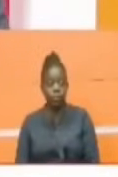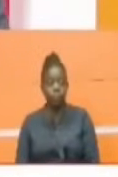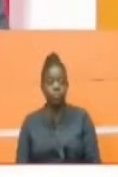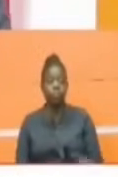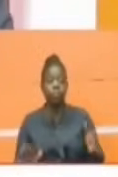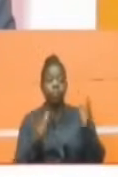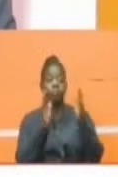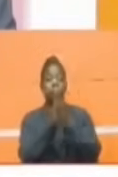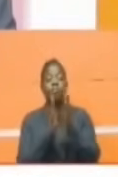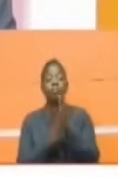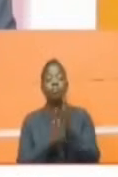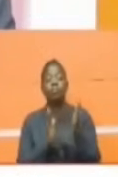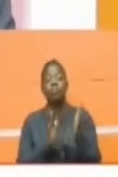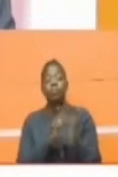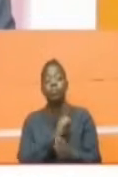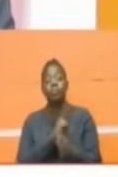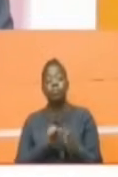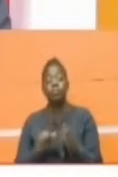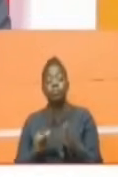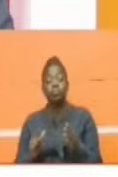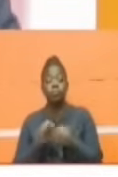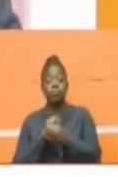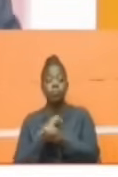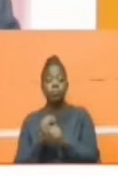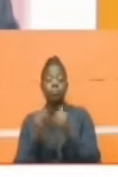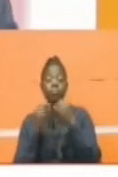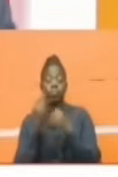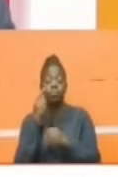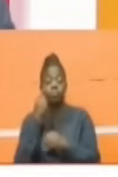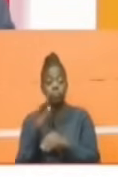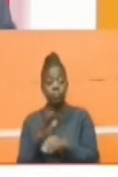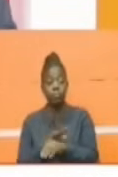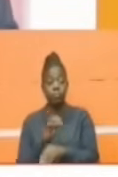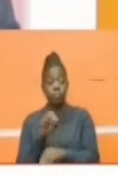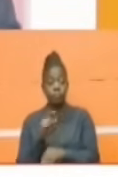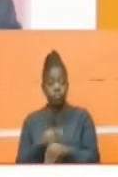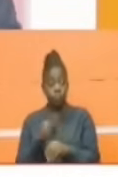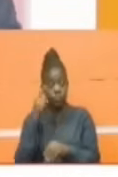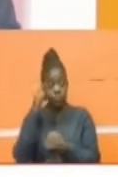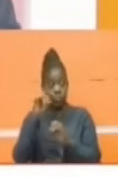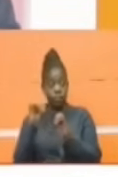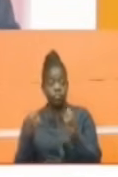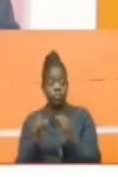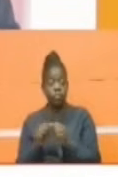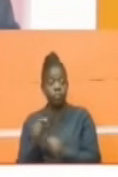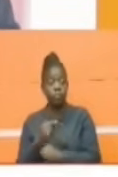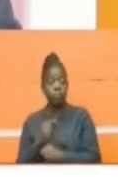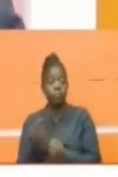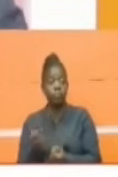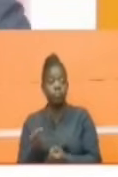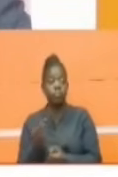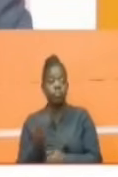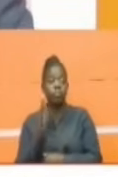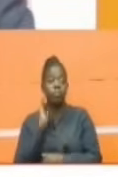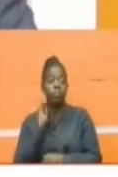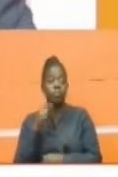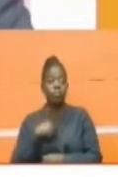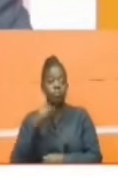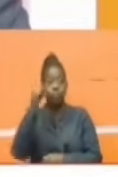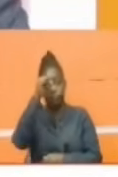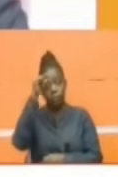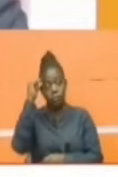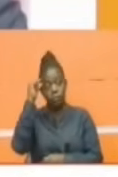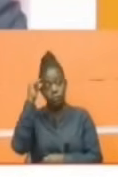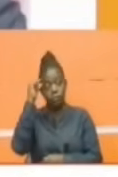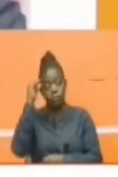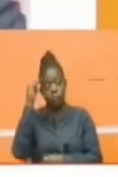Yebazibwa mutonzi ya kumi munafenkwe baza kulabukede TV kade kagatali ko mfufunze kutesa jujulia musne mulungi mebo katandike na